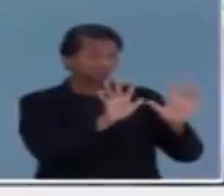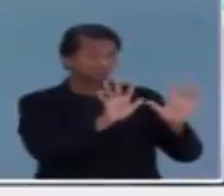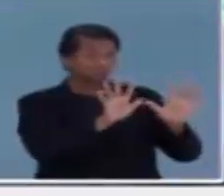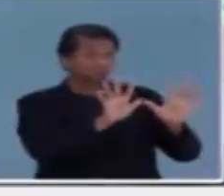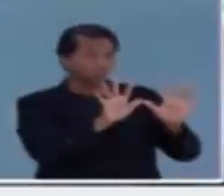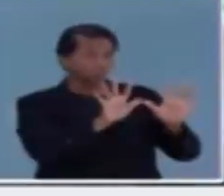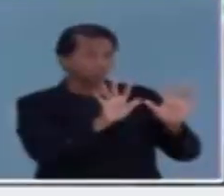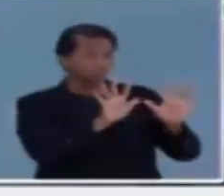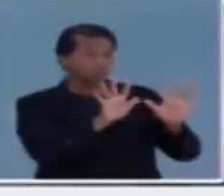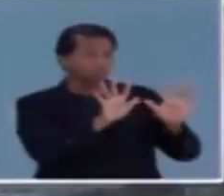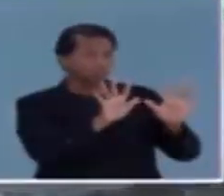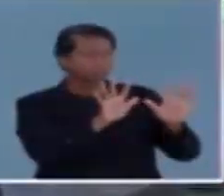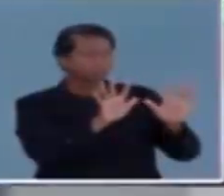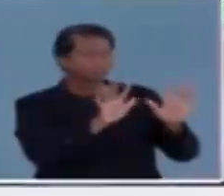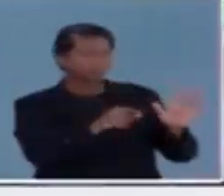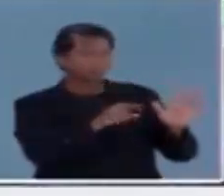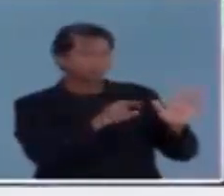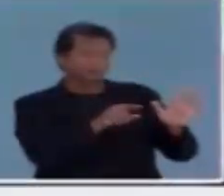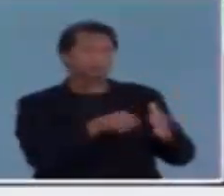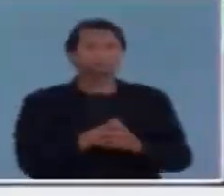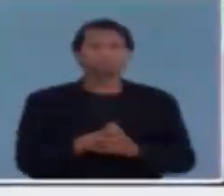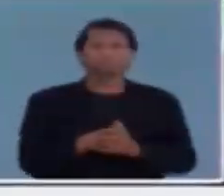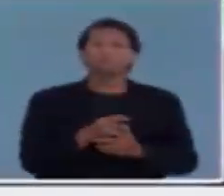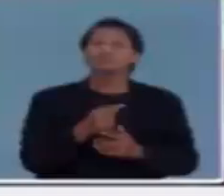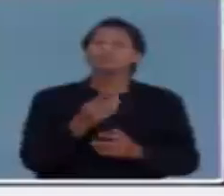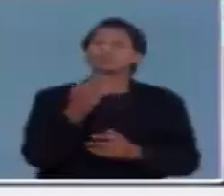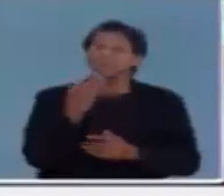Baik, terima kasih. Kami dari Bali Bird Park ini menawarkan.